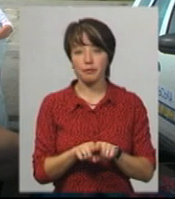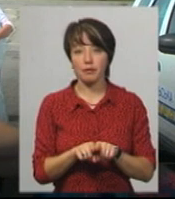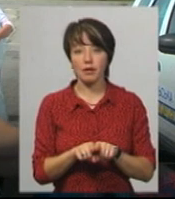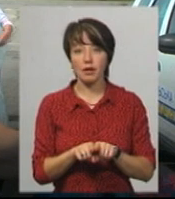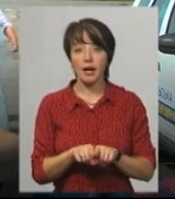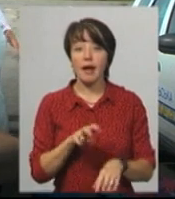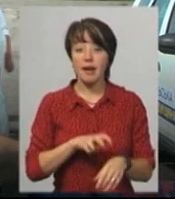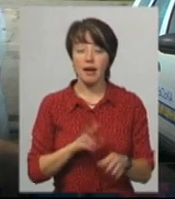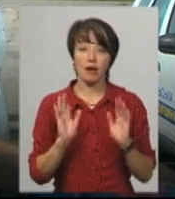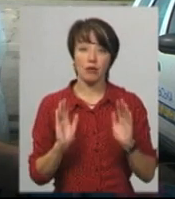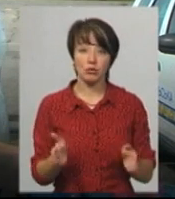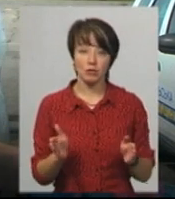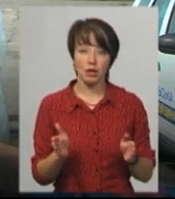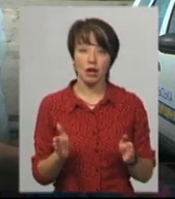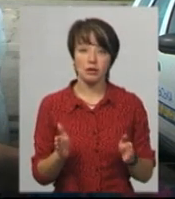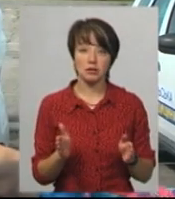лікар буде